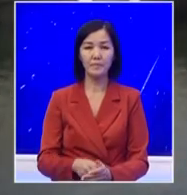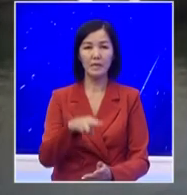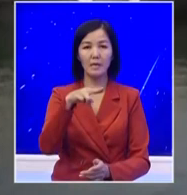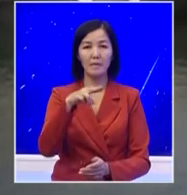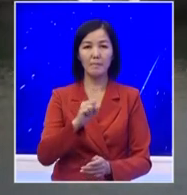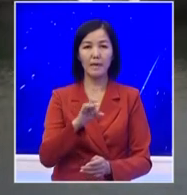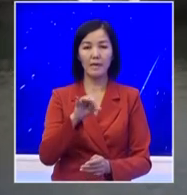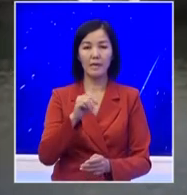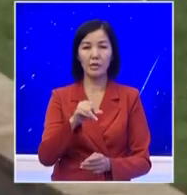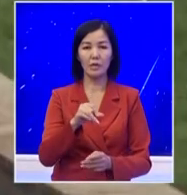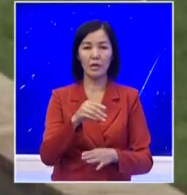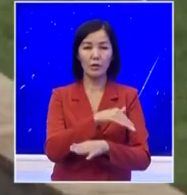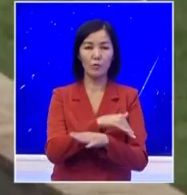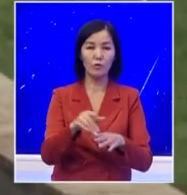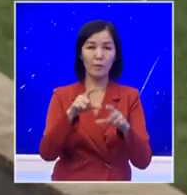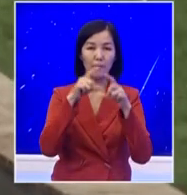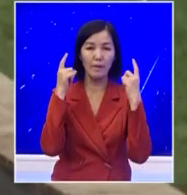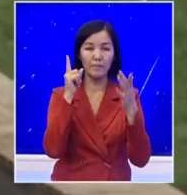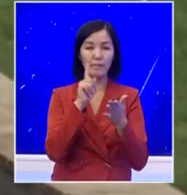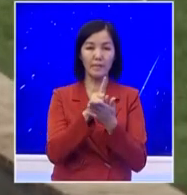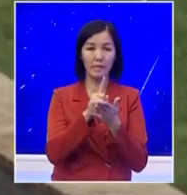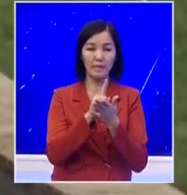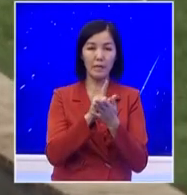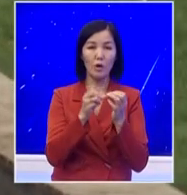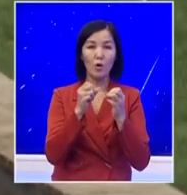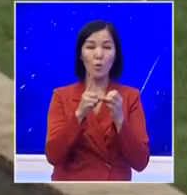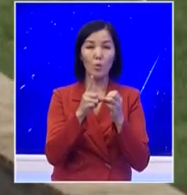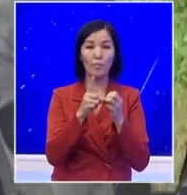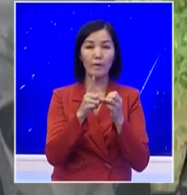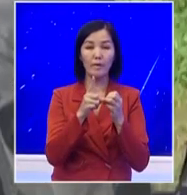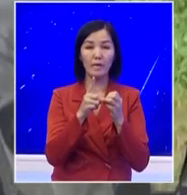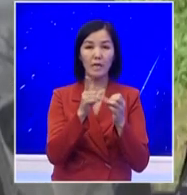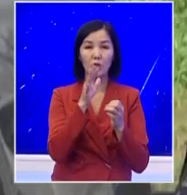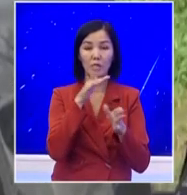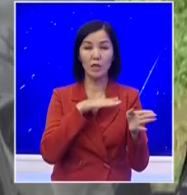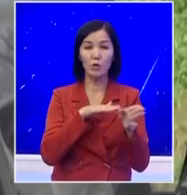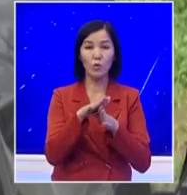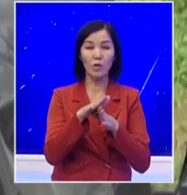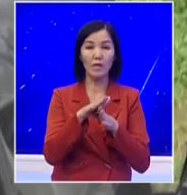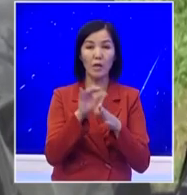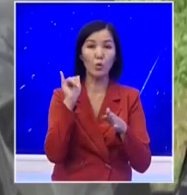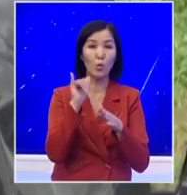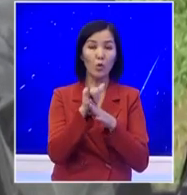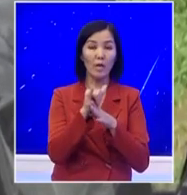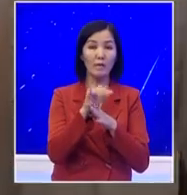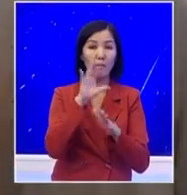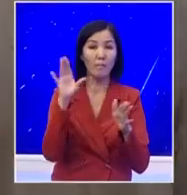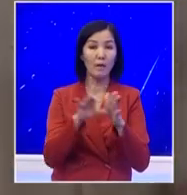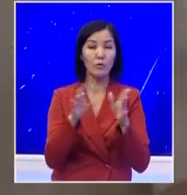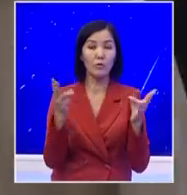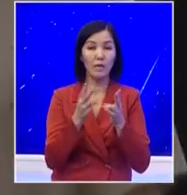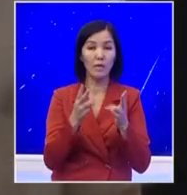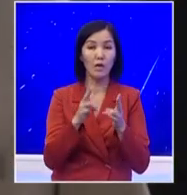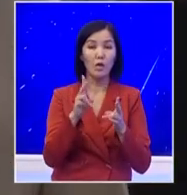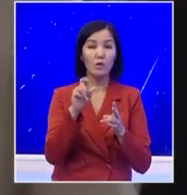Париждіктерге көшеде маска тағу міндеттелді. Ережеге жасы 11-ден асқан тұрғындар мен қала қонақтары бағынуы тиіс. Құлақ аспағандар 135